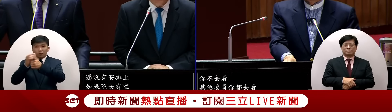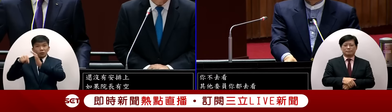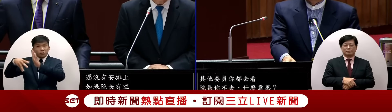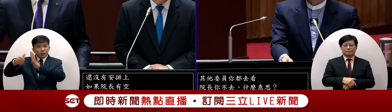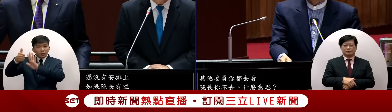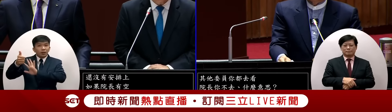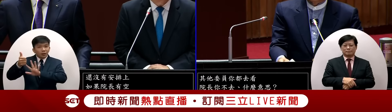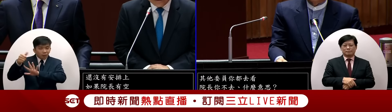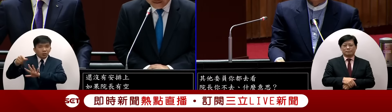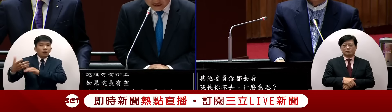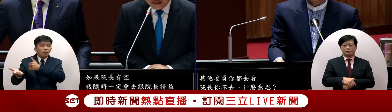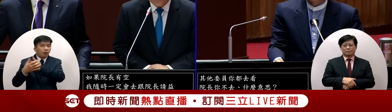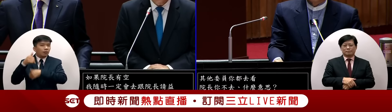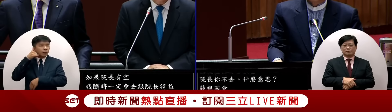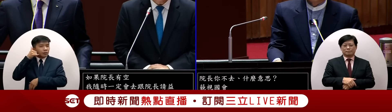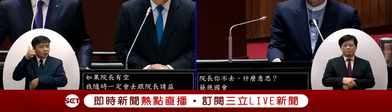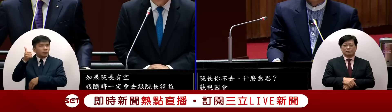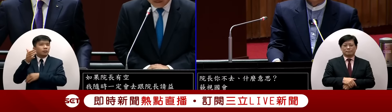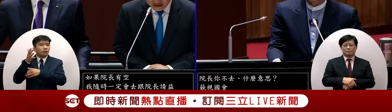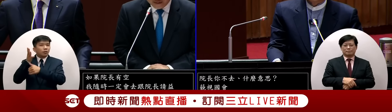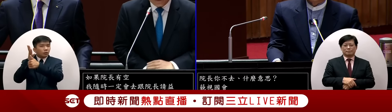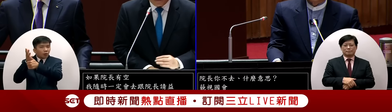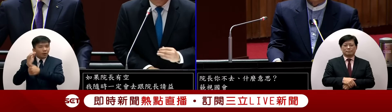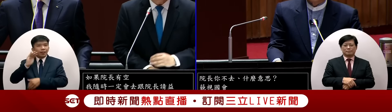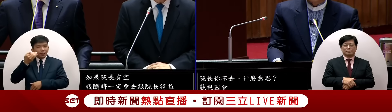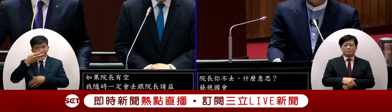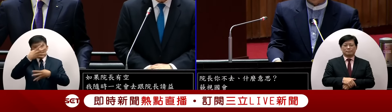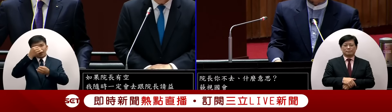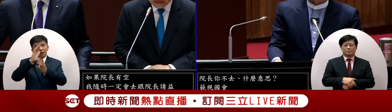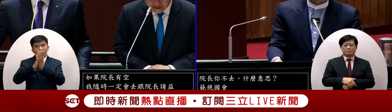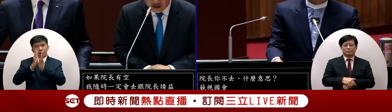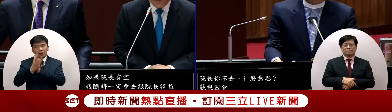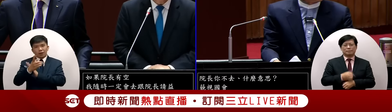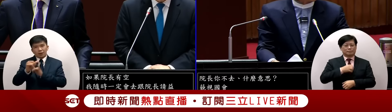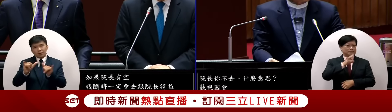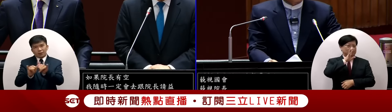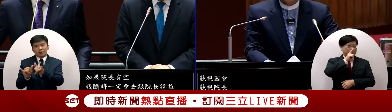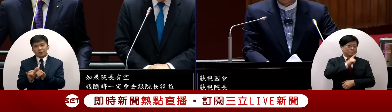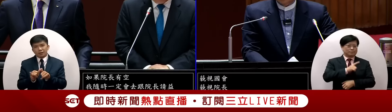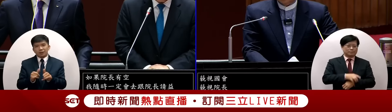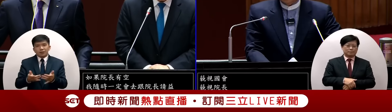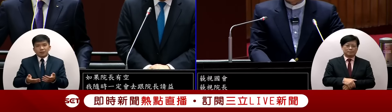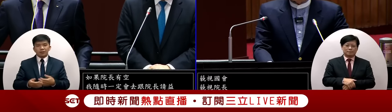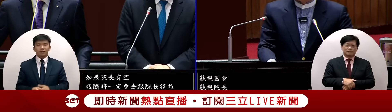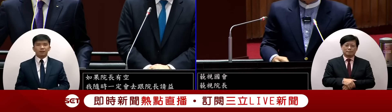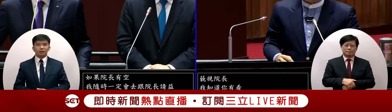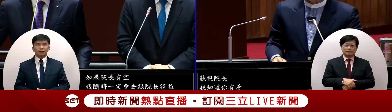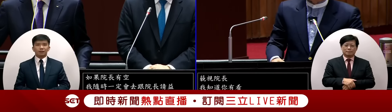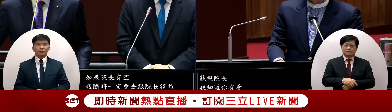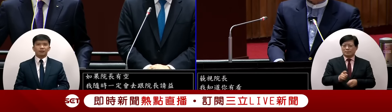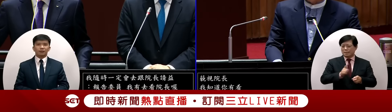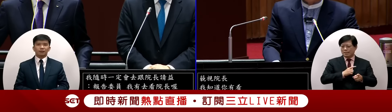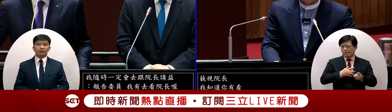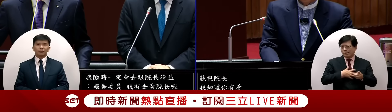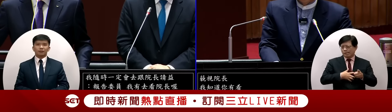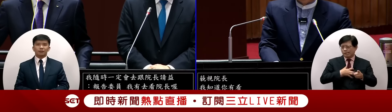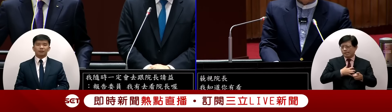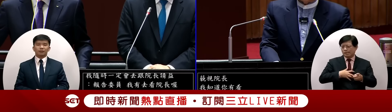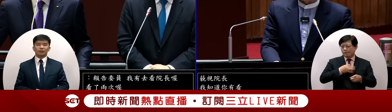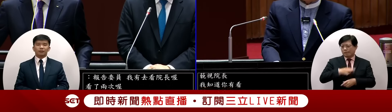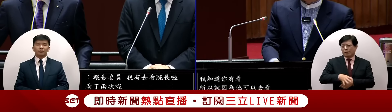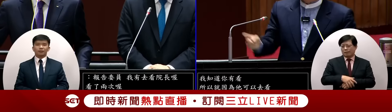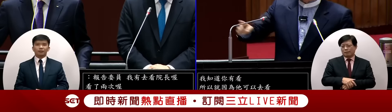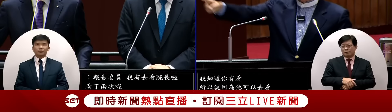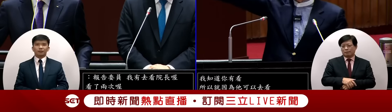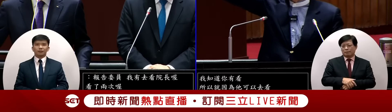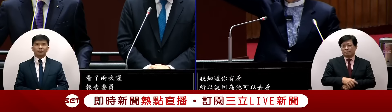帮我联系啦，因为这个时间上没有办法排好，在那个时候。 你心不甘情不愿。啊，